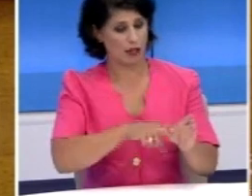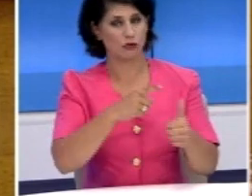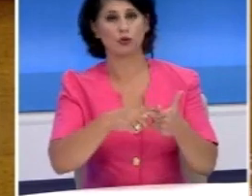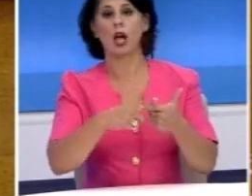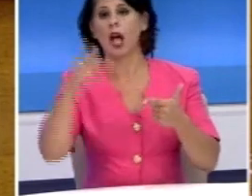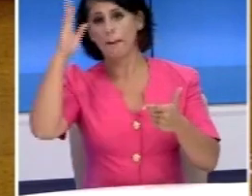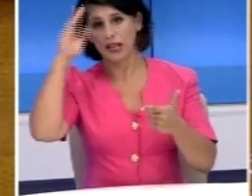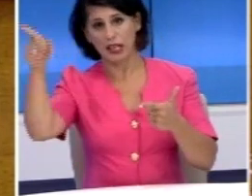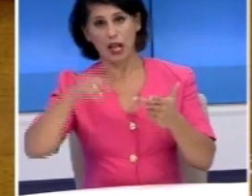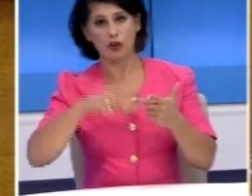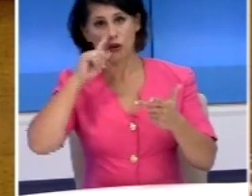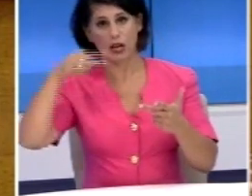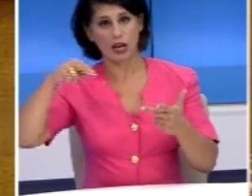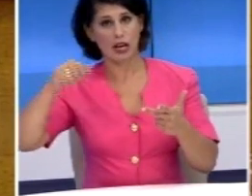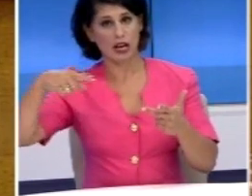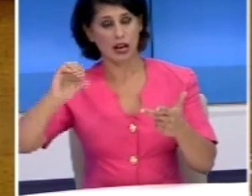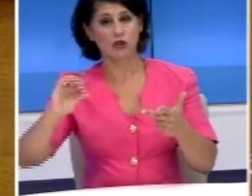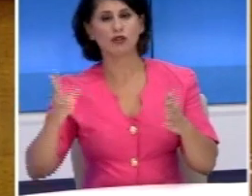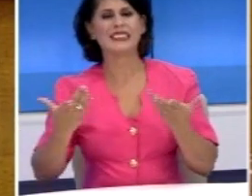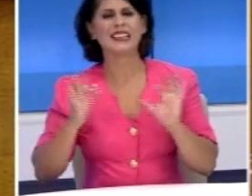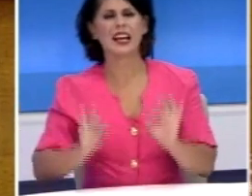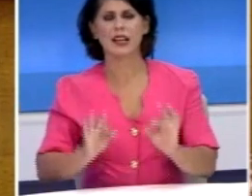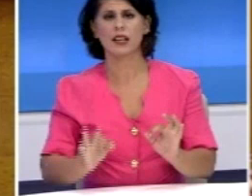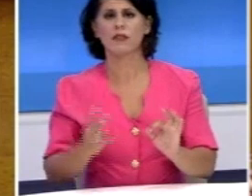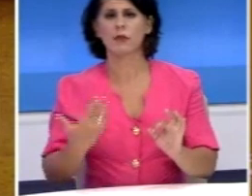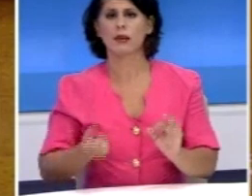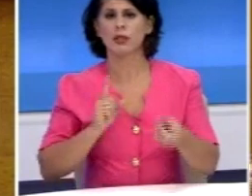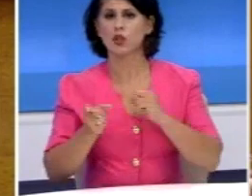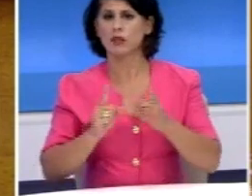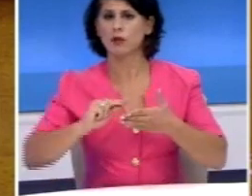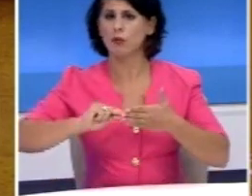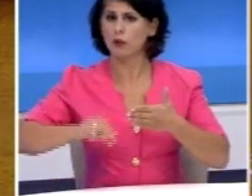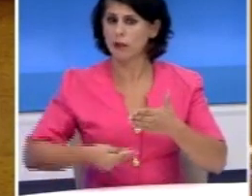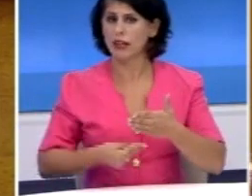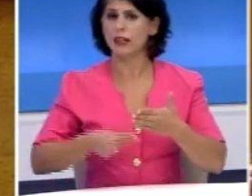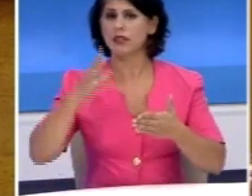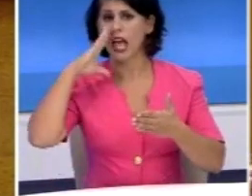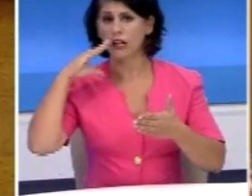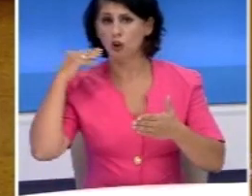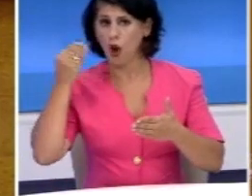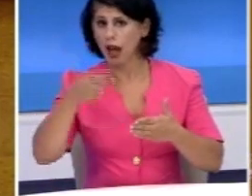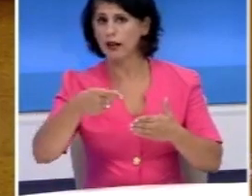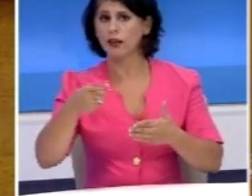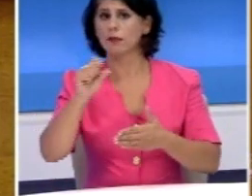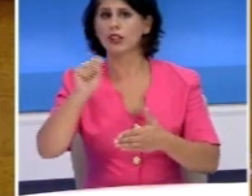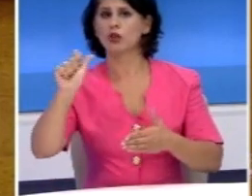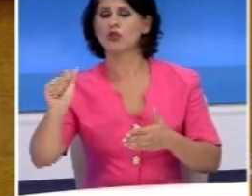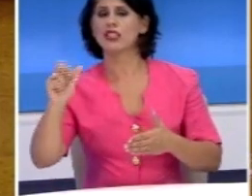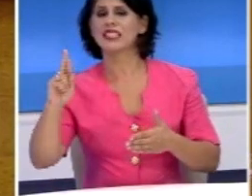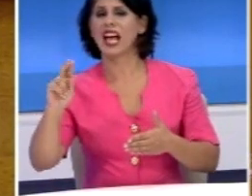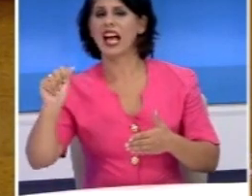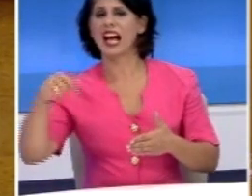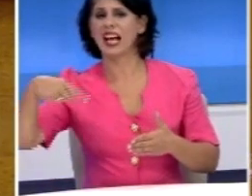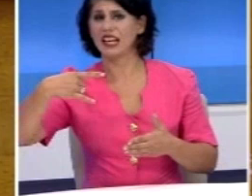τους Αμερικάνους, τον ΝΑΤΟ, τι ακριβώς ισχύει με το σύμφωνο που υπέγραψε ο Ερντογάν με το Σάραντζ.